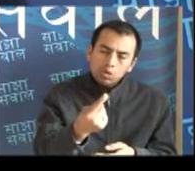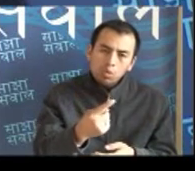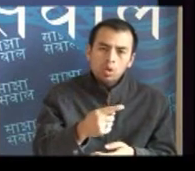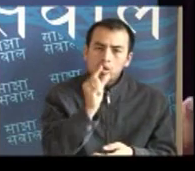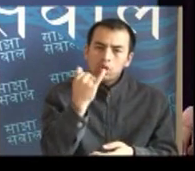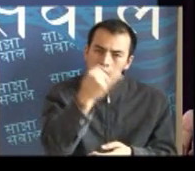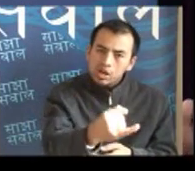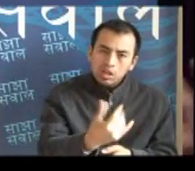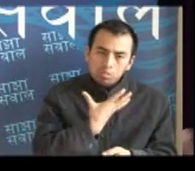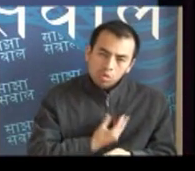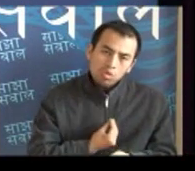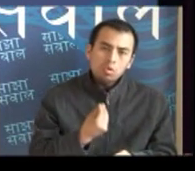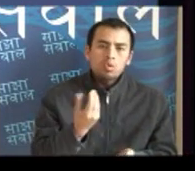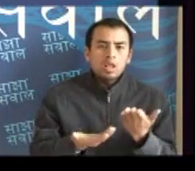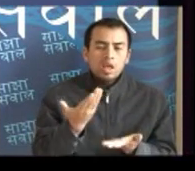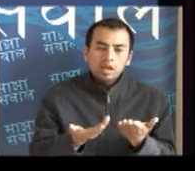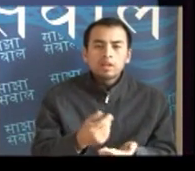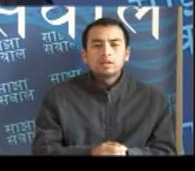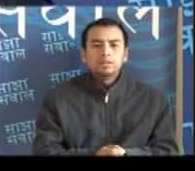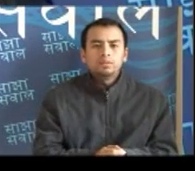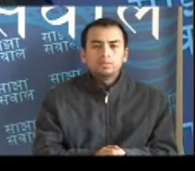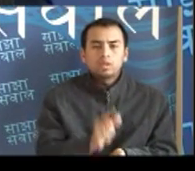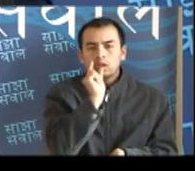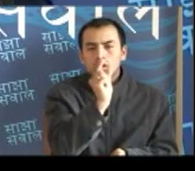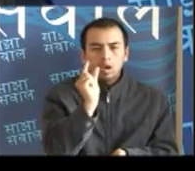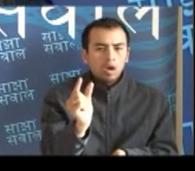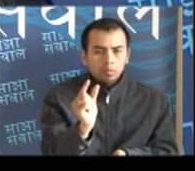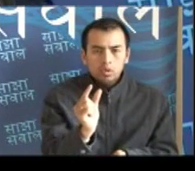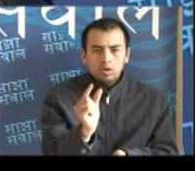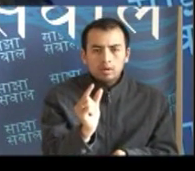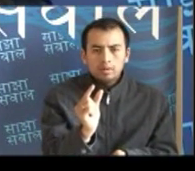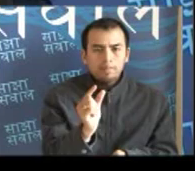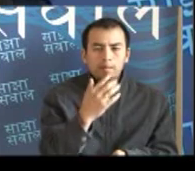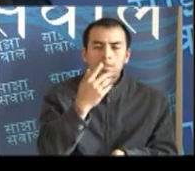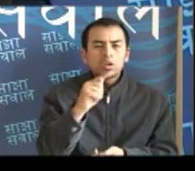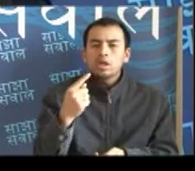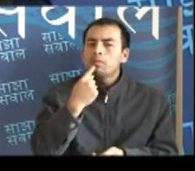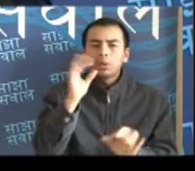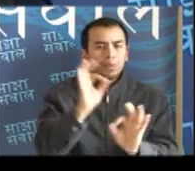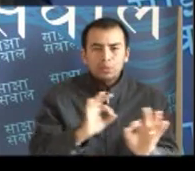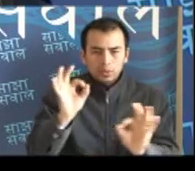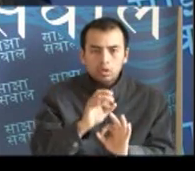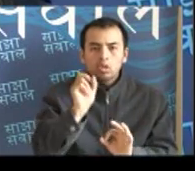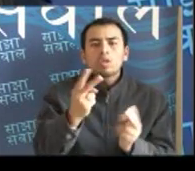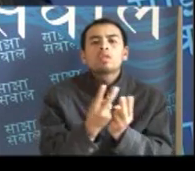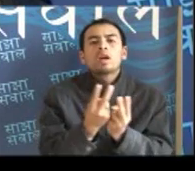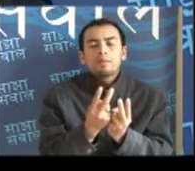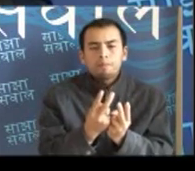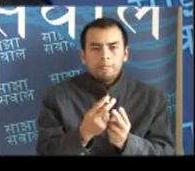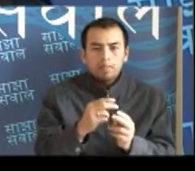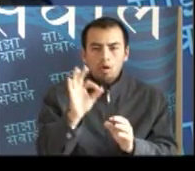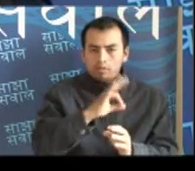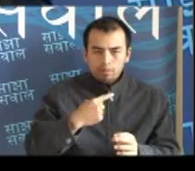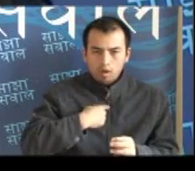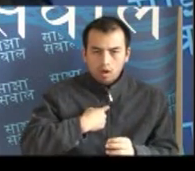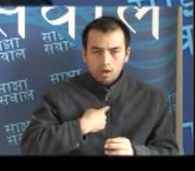एकदम बिझाएको त्यस्तो कुनै छ उनीहरूले भनेको शब्द सुन्दाखेरि? शब्द चाहिँ केही भन्नुहुन्न उहाँहरूले, तर कस्तो हुन्छ नि, म अब आफ्नो